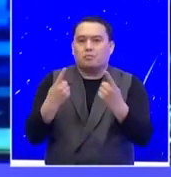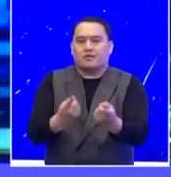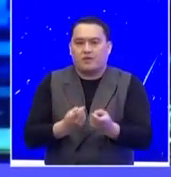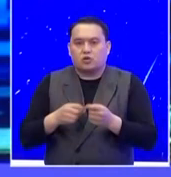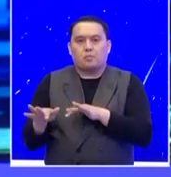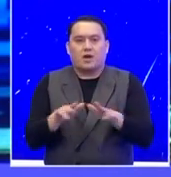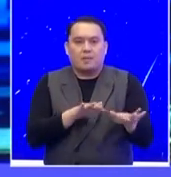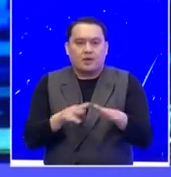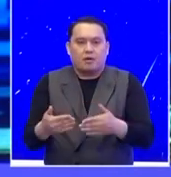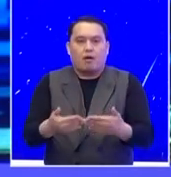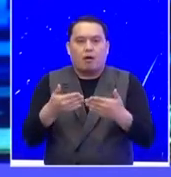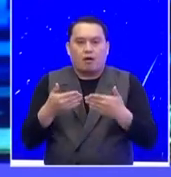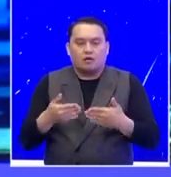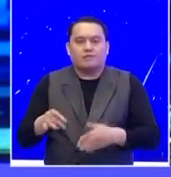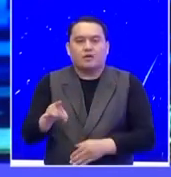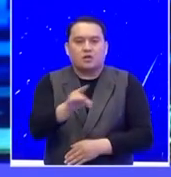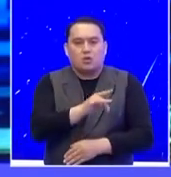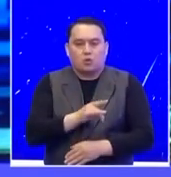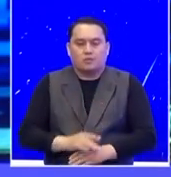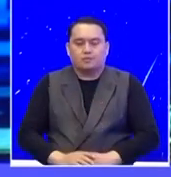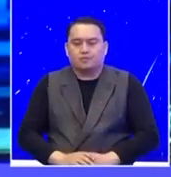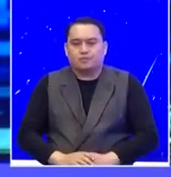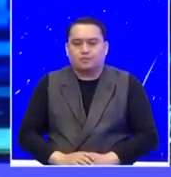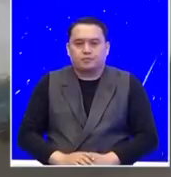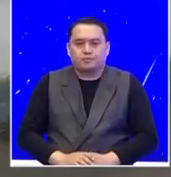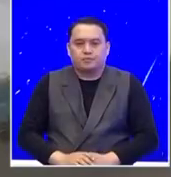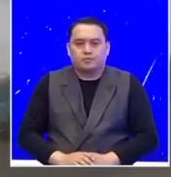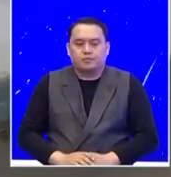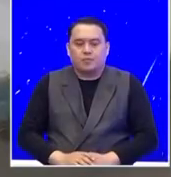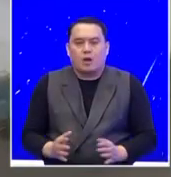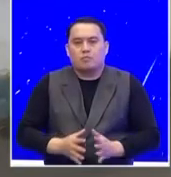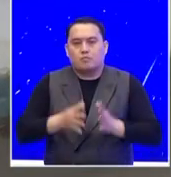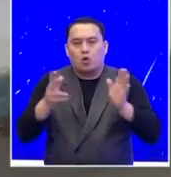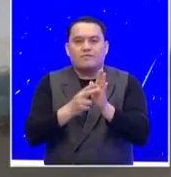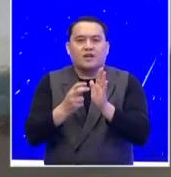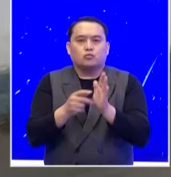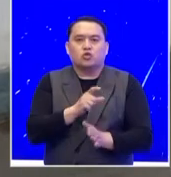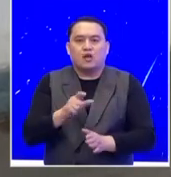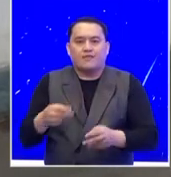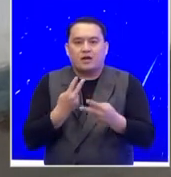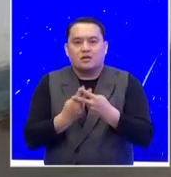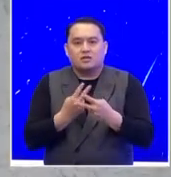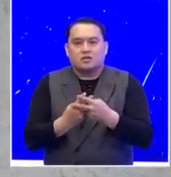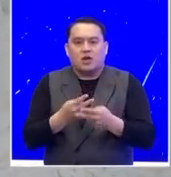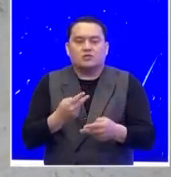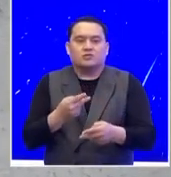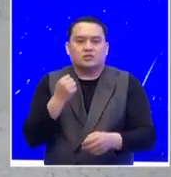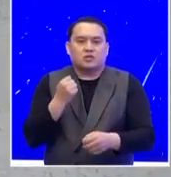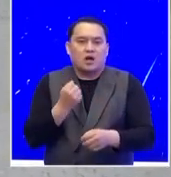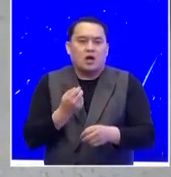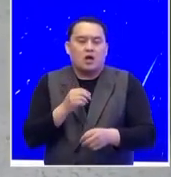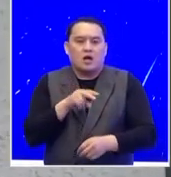к профилактическим мероприятиям, так и население региона. Более 800 человек отбывают наказание в колонии строгого